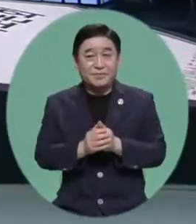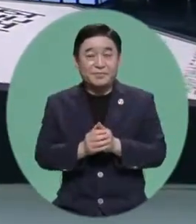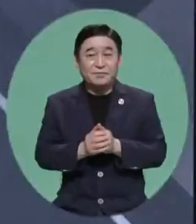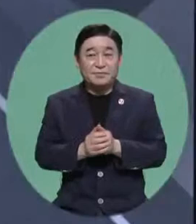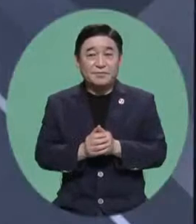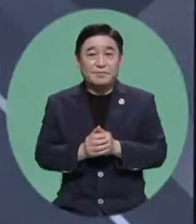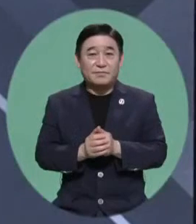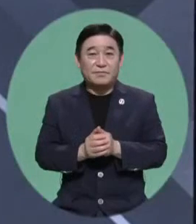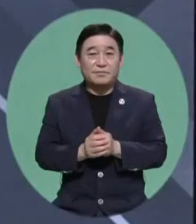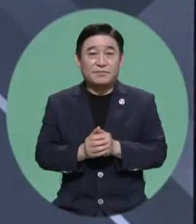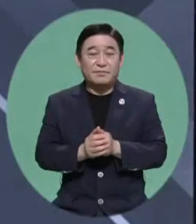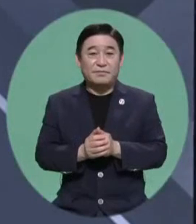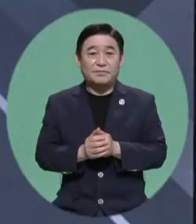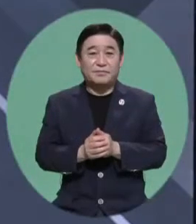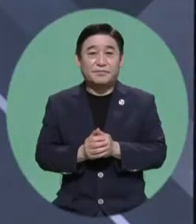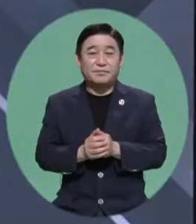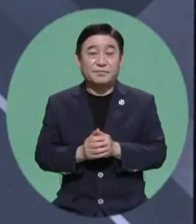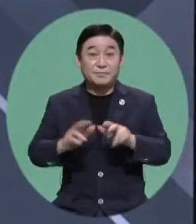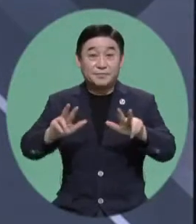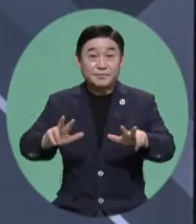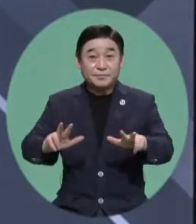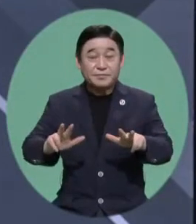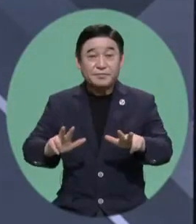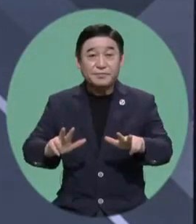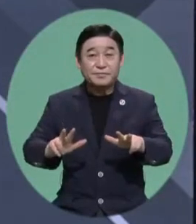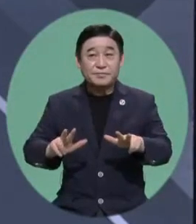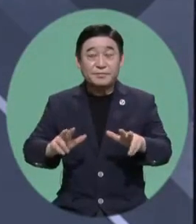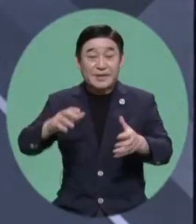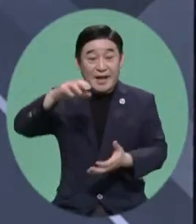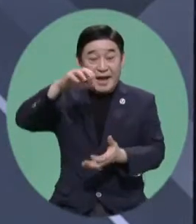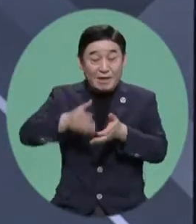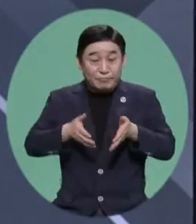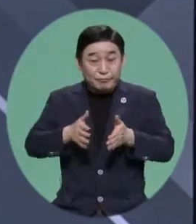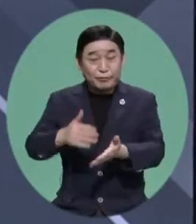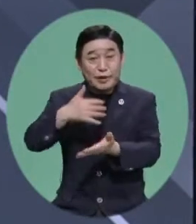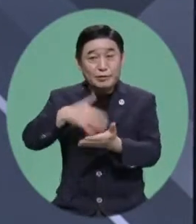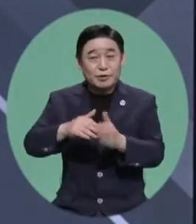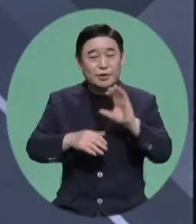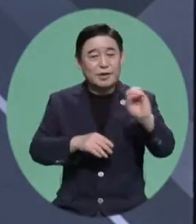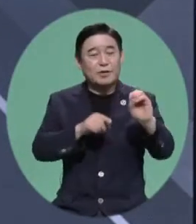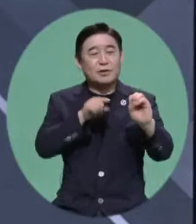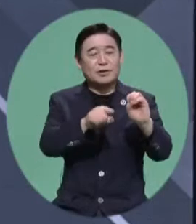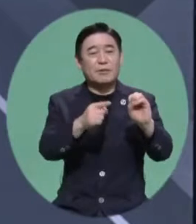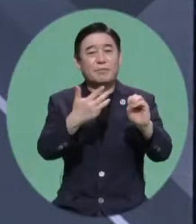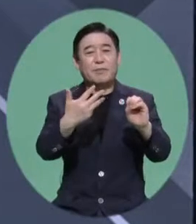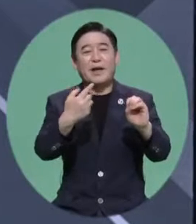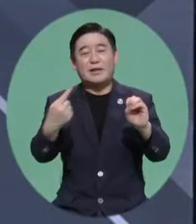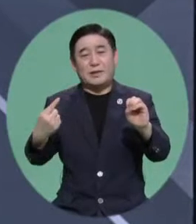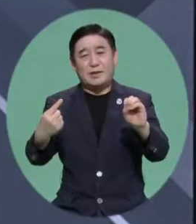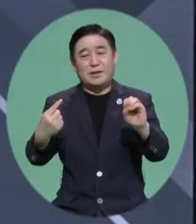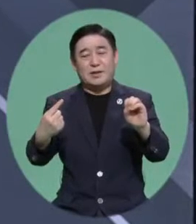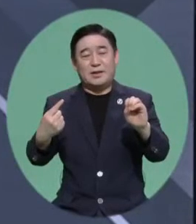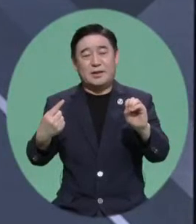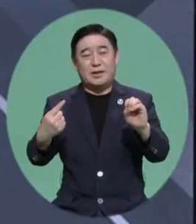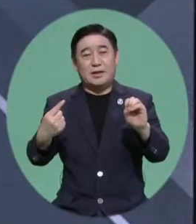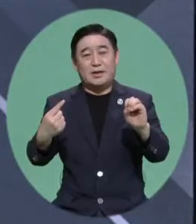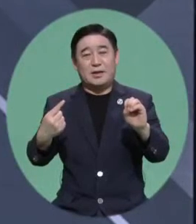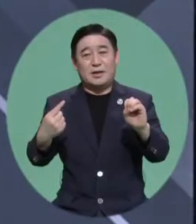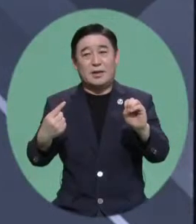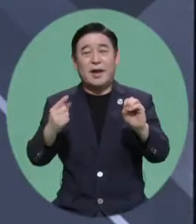드리겟습니다 지금 현재 합계 출산율이 0.81 로 떨어졌습니다